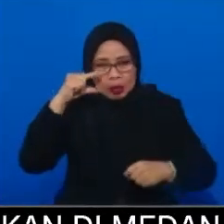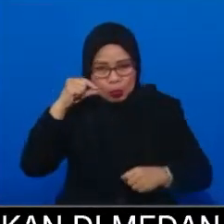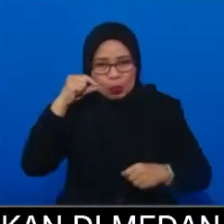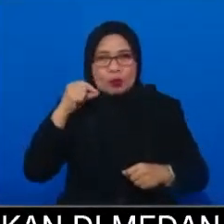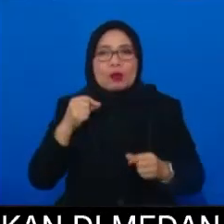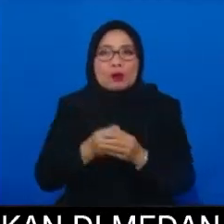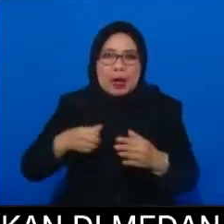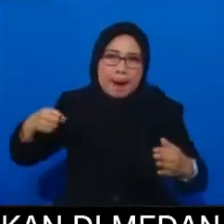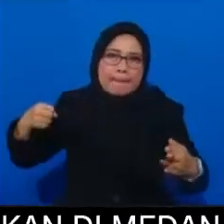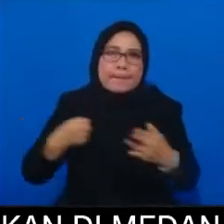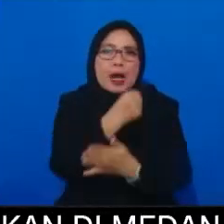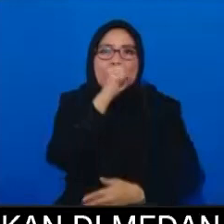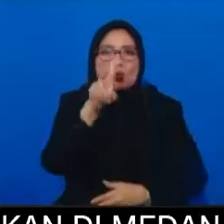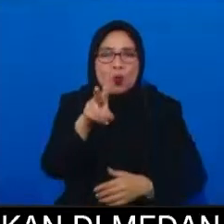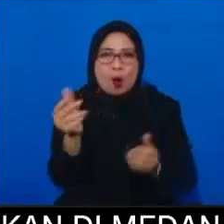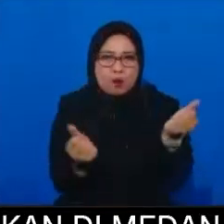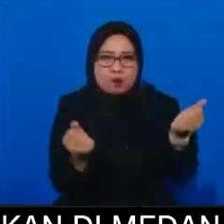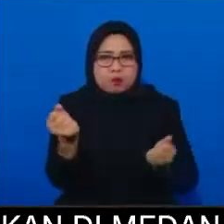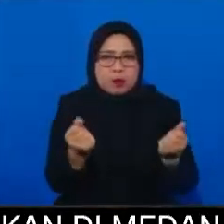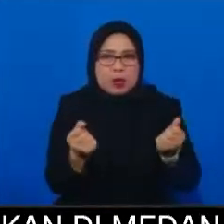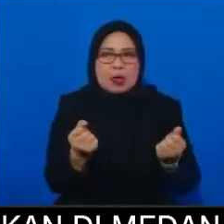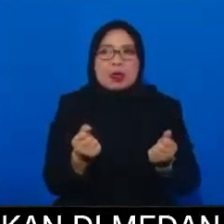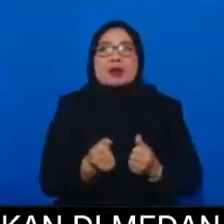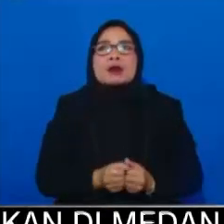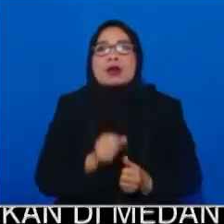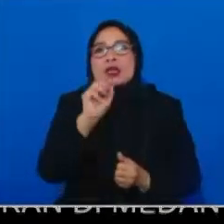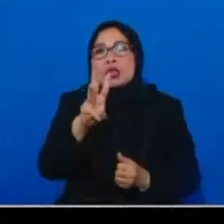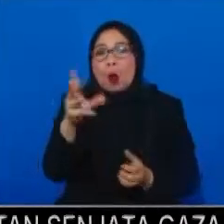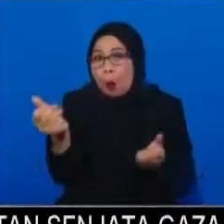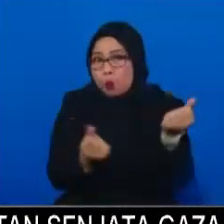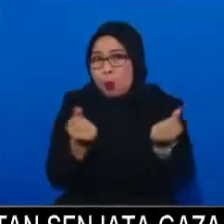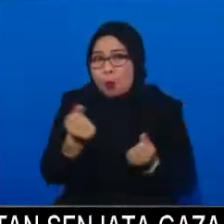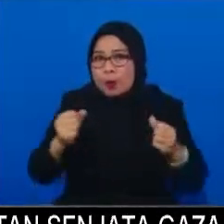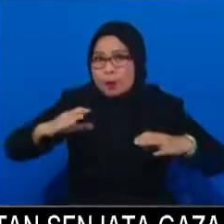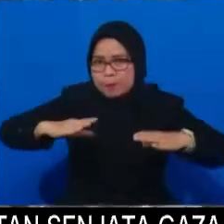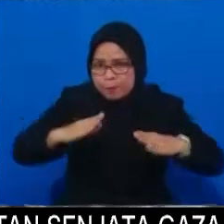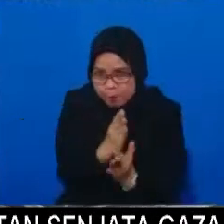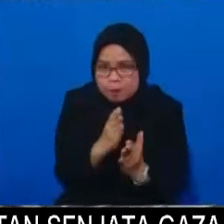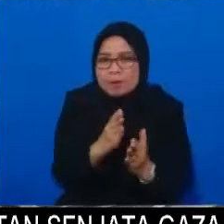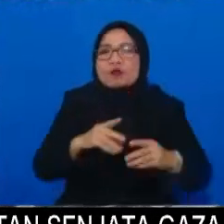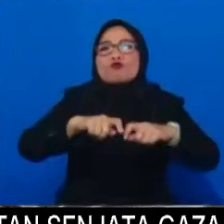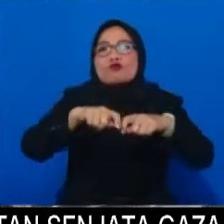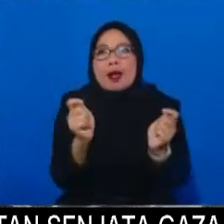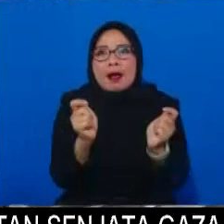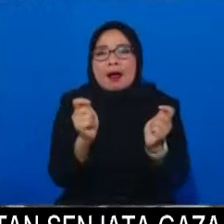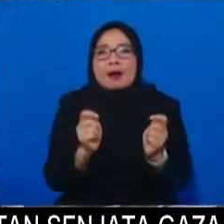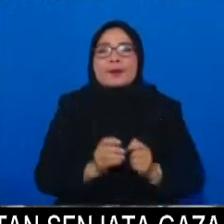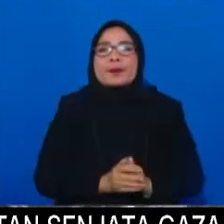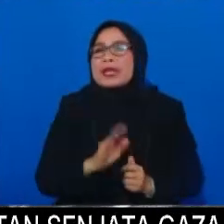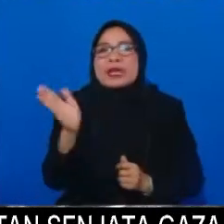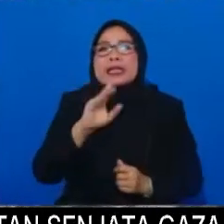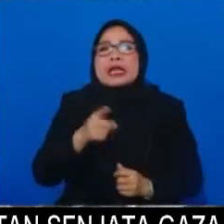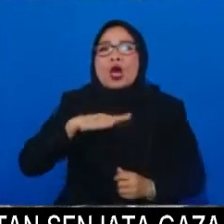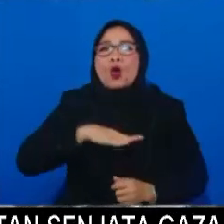tengah berhenti. Kerasnya tabrakan membuat tiga minibus ringsek hingga saling menempel. Tidak ada korban jiwa